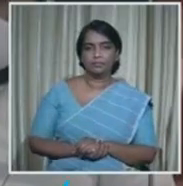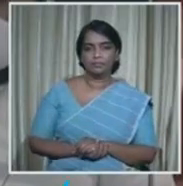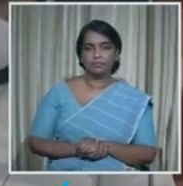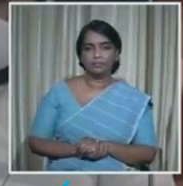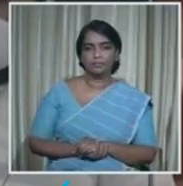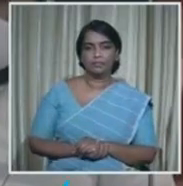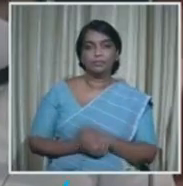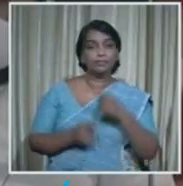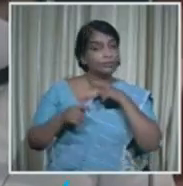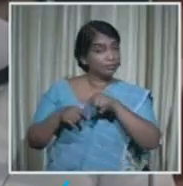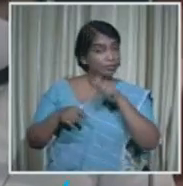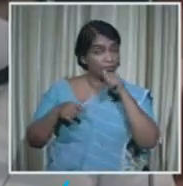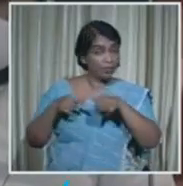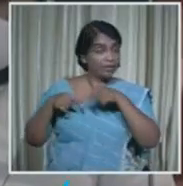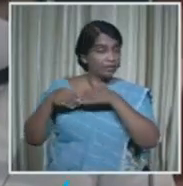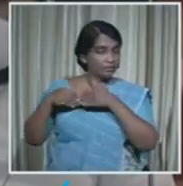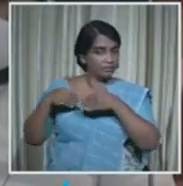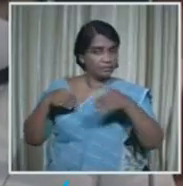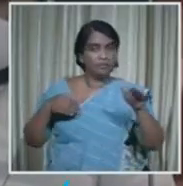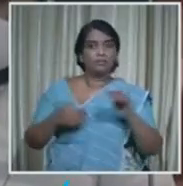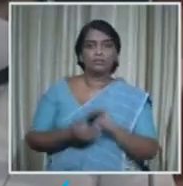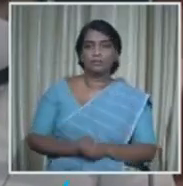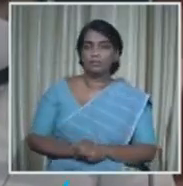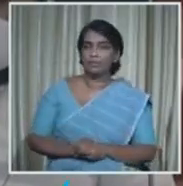එදා ඉඳලා